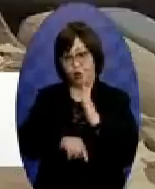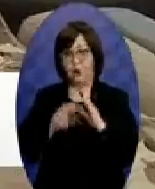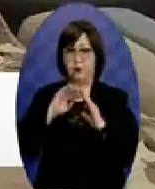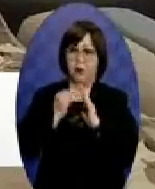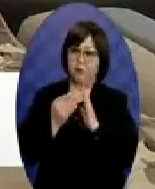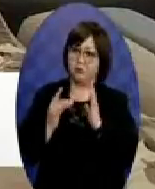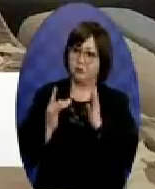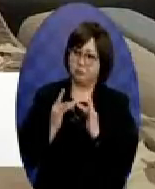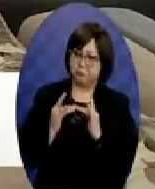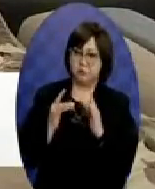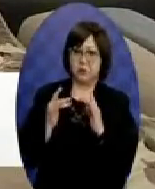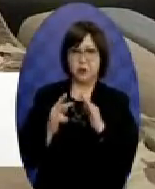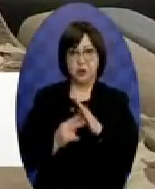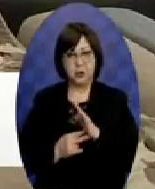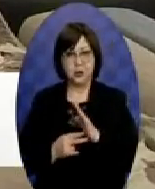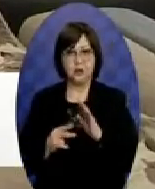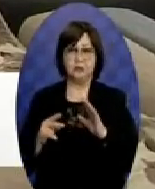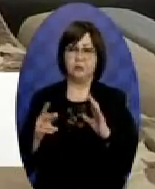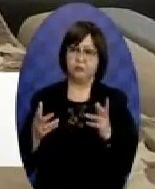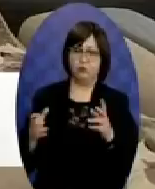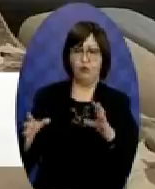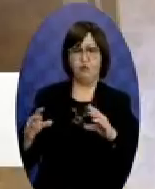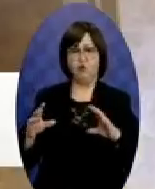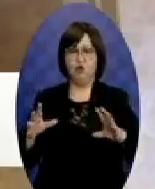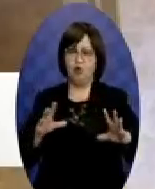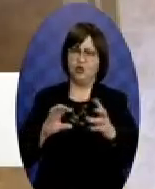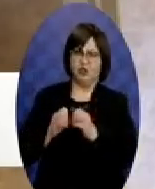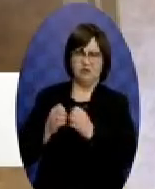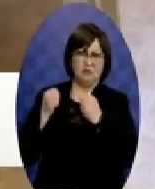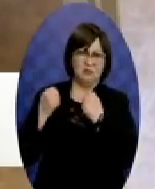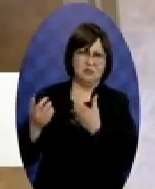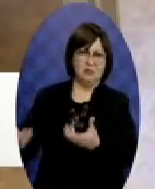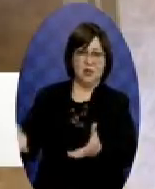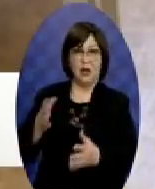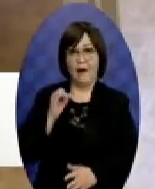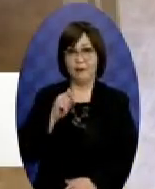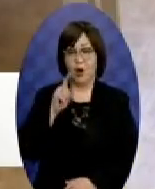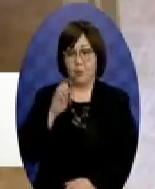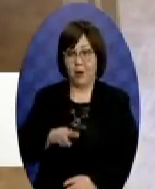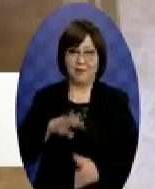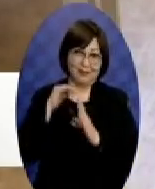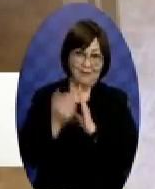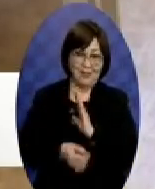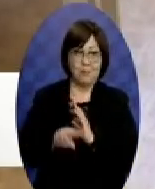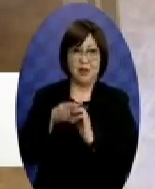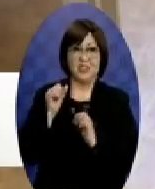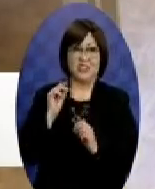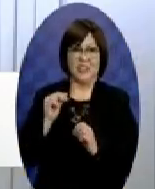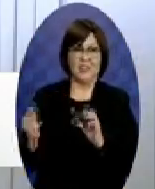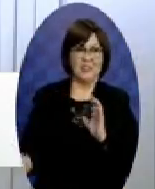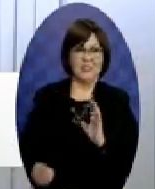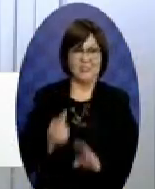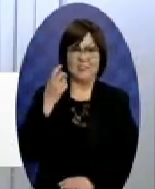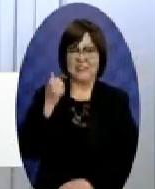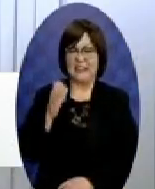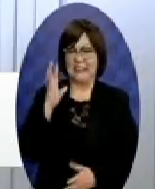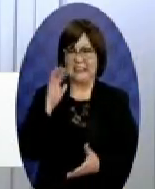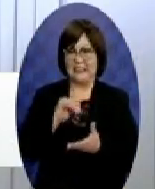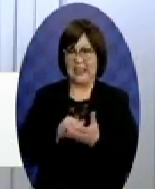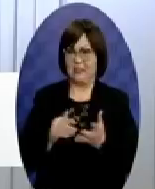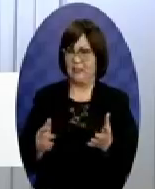да. Сайн тавилга үйлдвэр 2017 оноос автомат тавилгын машин дээр чанарын өндөр түвшинд орчин үеийн стандарт шаардлагыг